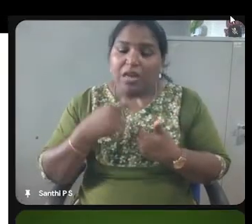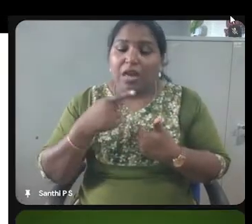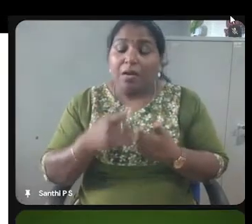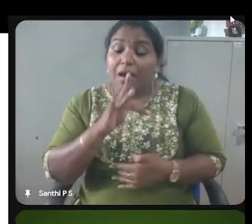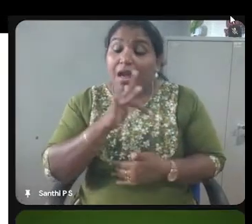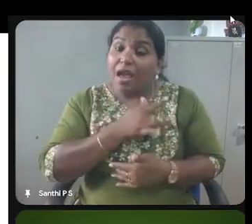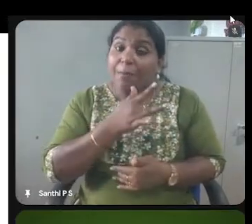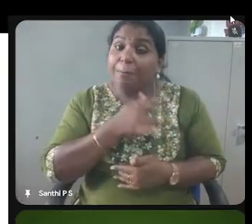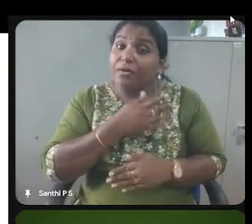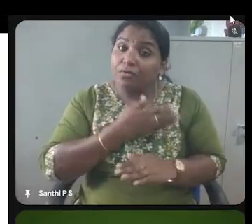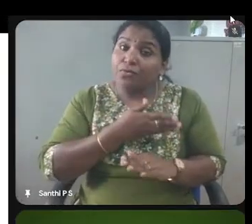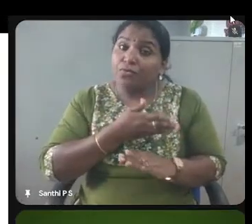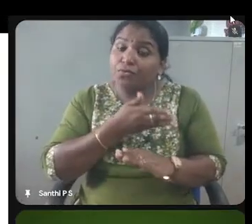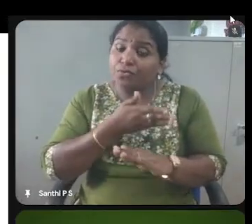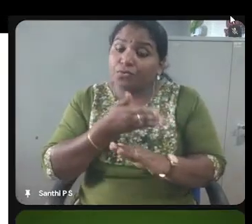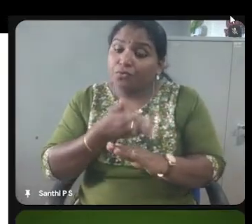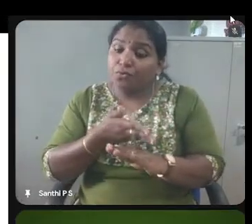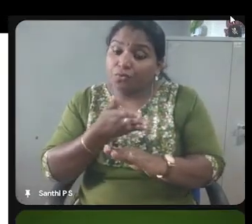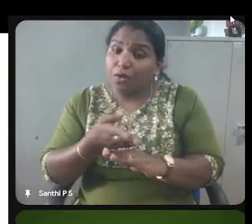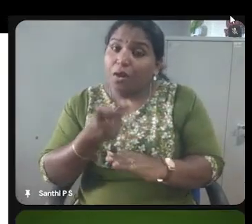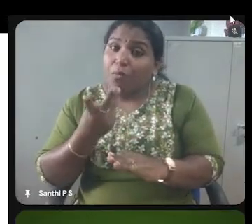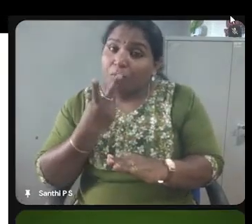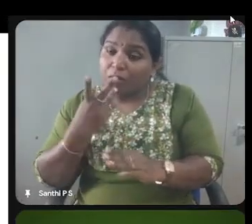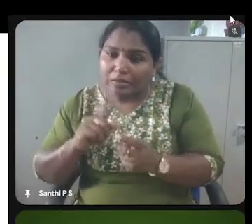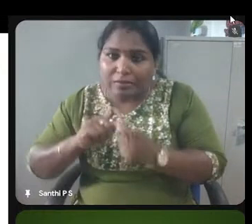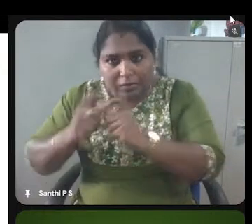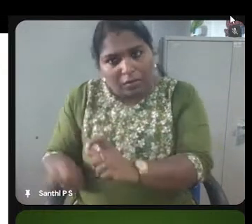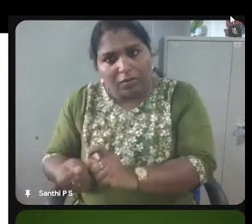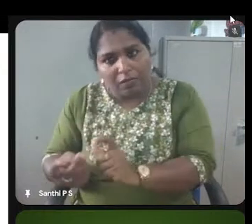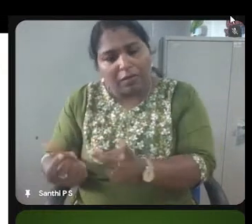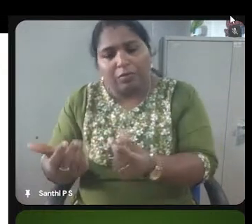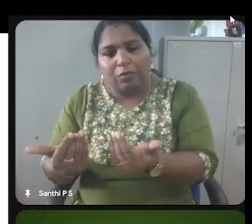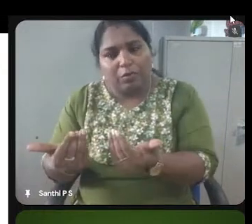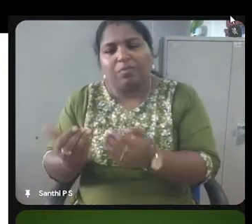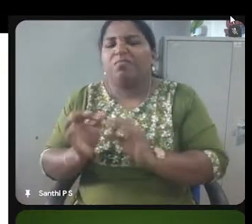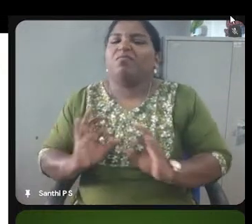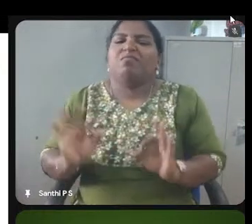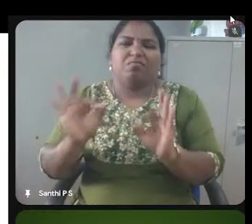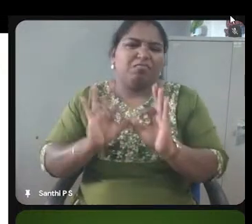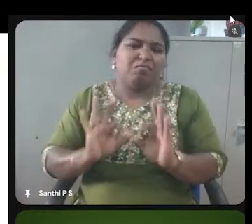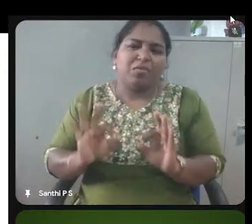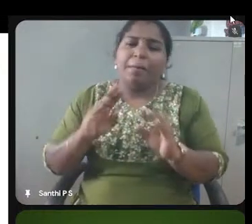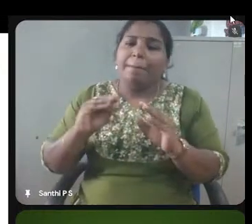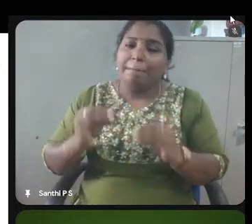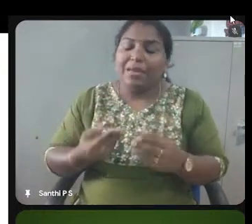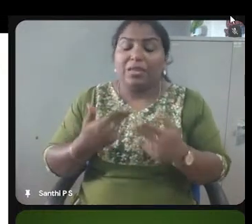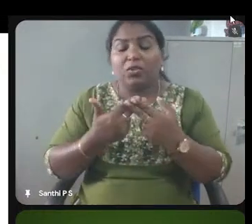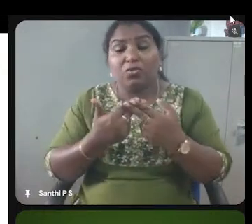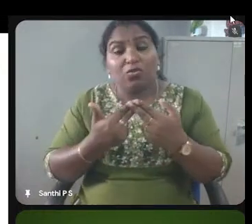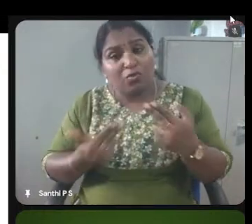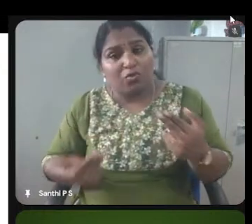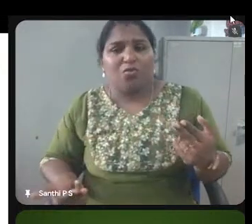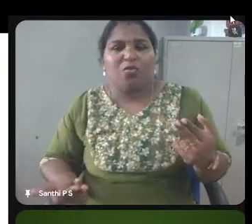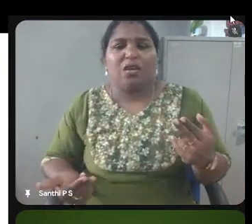വളരെ ബുദ്ധിമുട്ടായിരിക്കാം. പക്ഷെ നമുക്ക് ചെയ്യാൻ പറ്റുന്ന ഒരു കാര്യം, ഇതിന് പകരം കഥ പറഞ്ഞ് നോക്കുക, ആ രീതിയിൽ എന്തെങ്കിലും ആ സ്ക്രീൻ